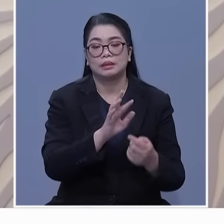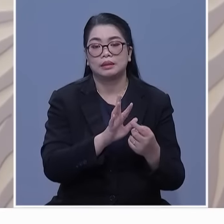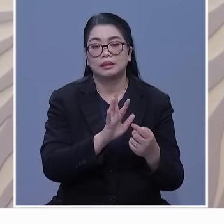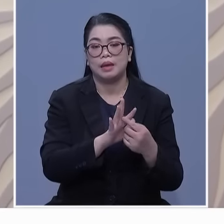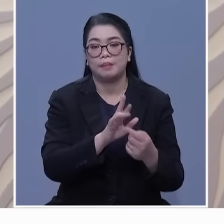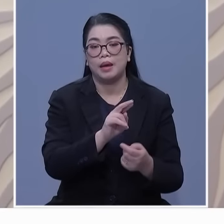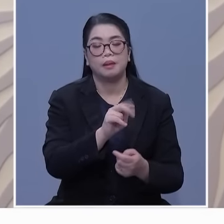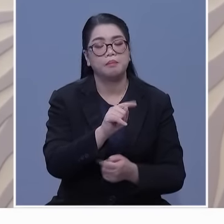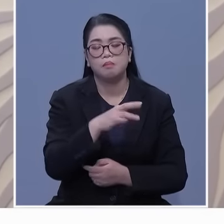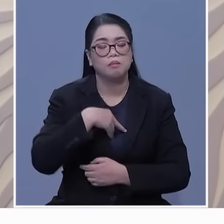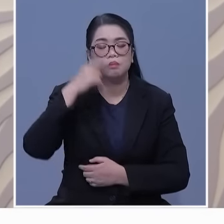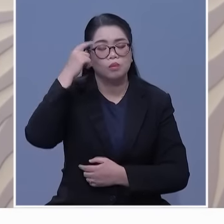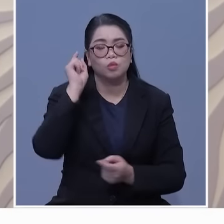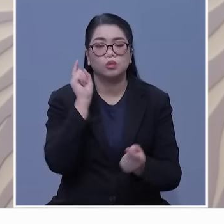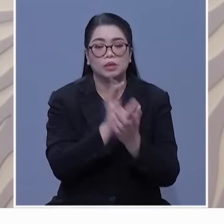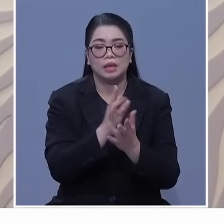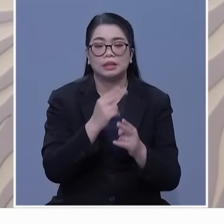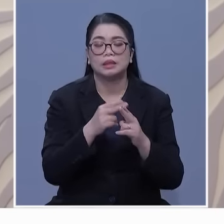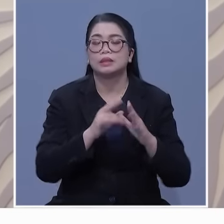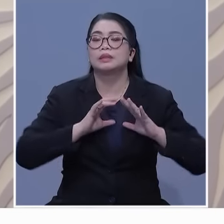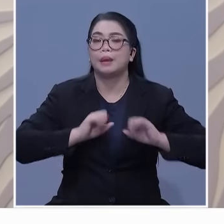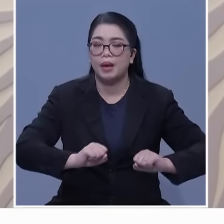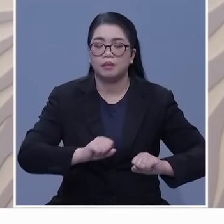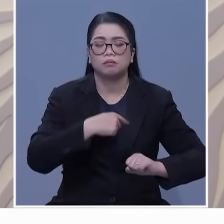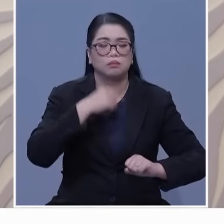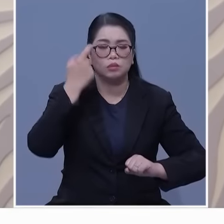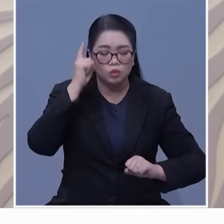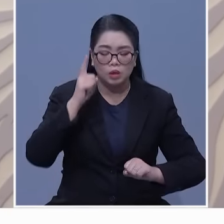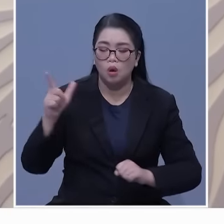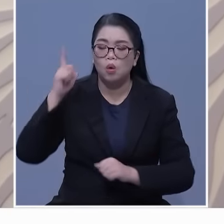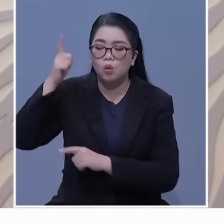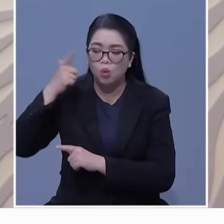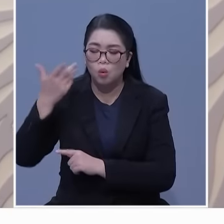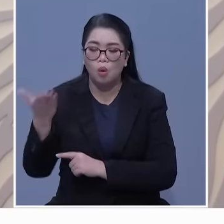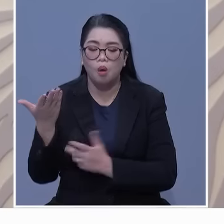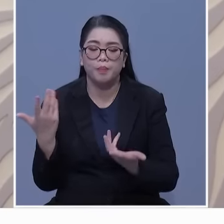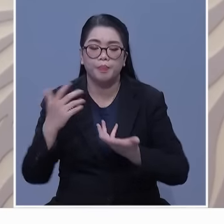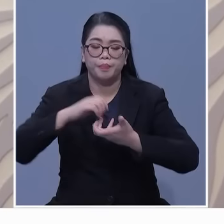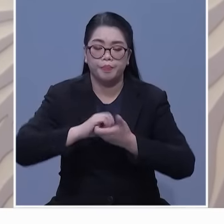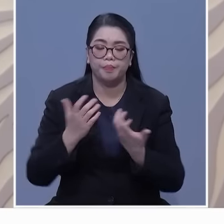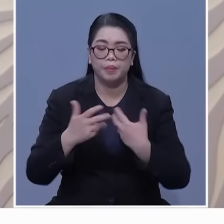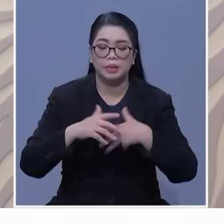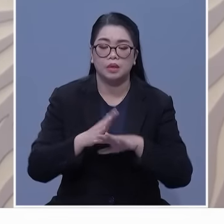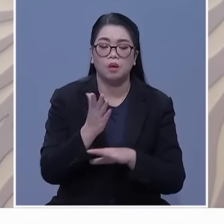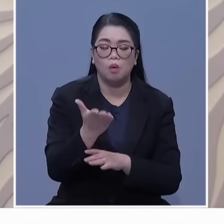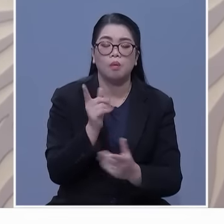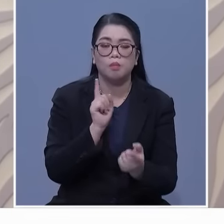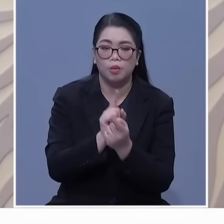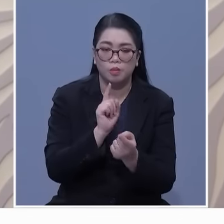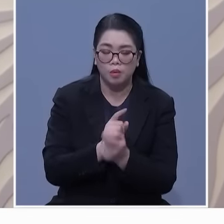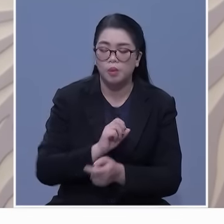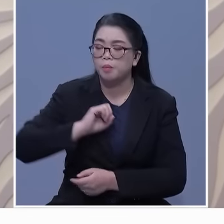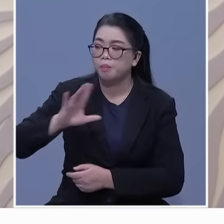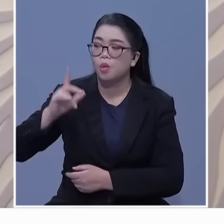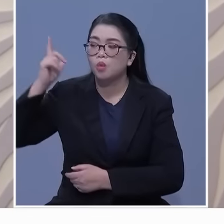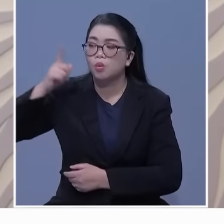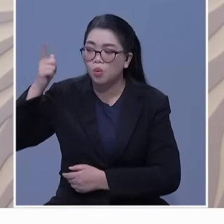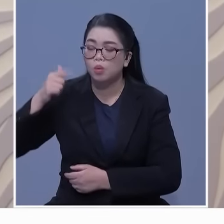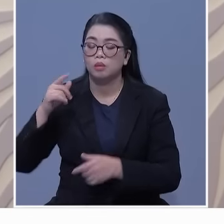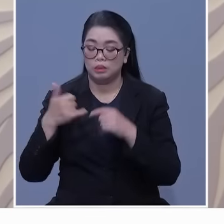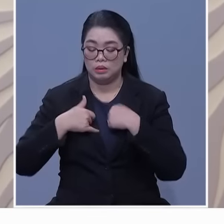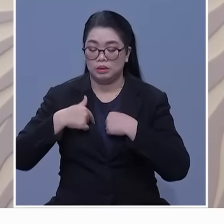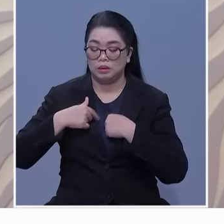แต่ได้ประสานไปว่าลุงป้อมขอประสานขอเจอแล้วก็ไปบอกลุงป้อมว่าพี่วันอยาก